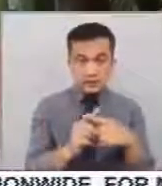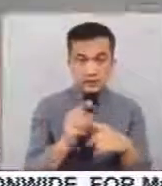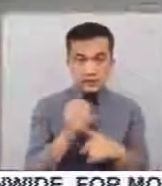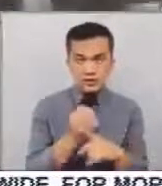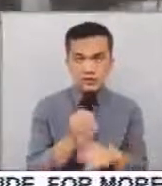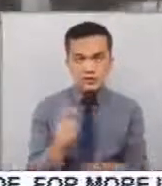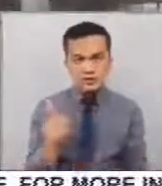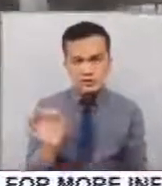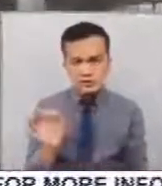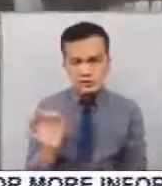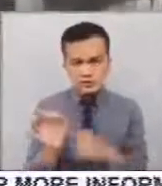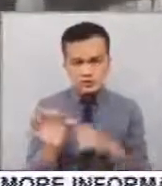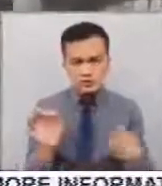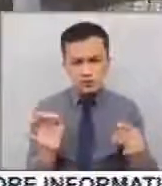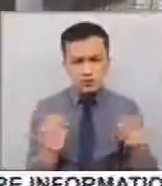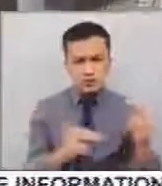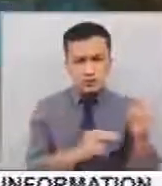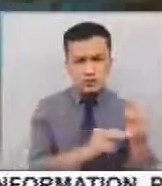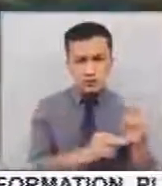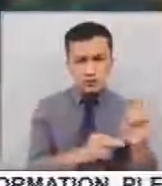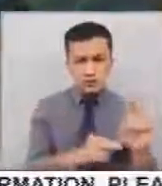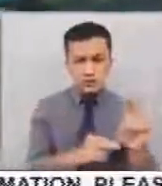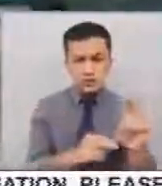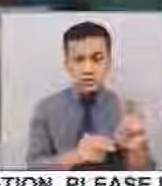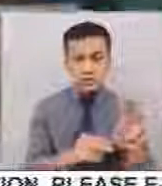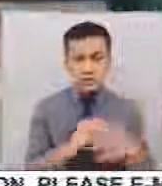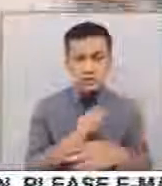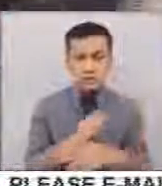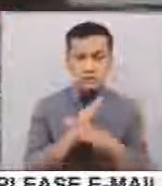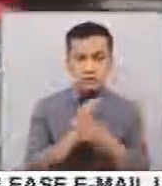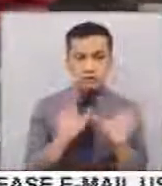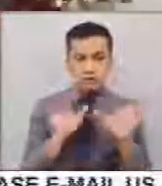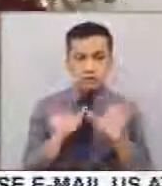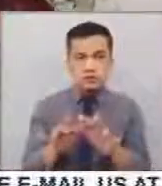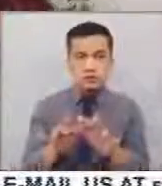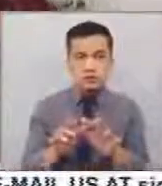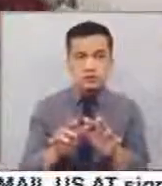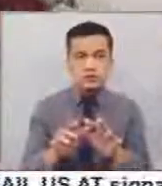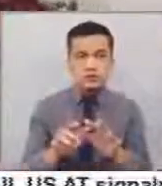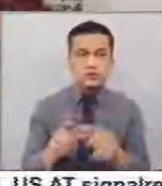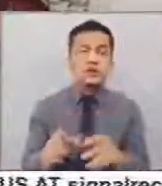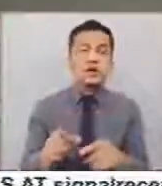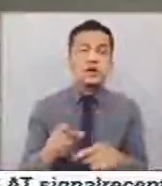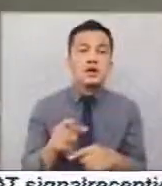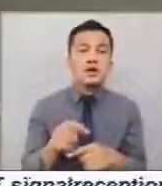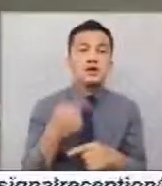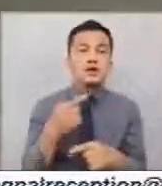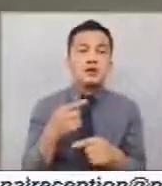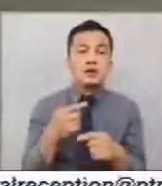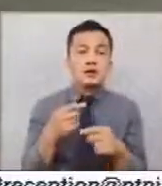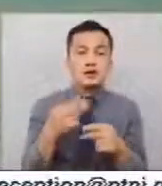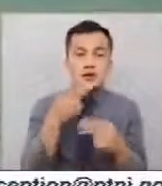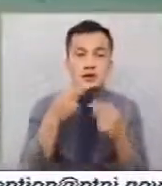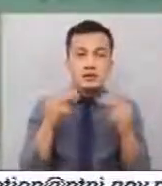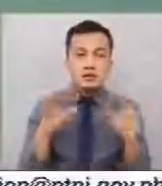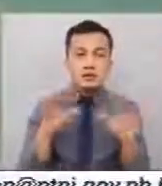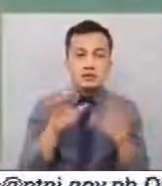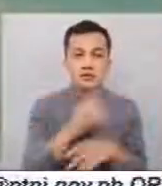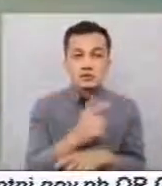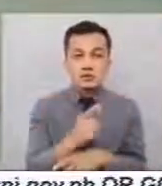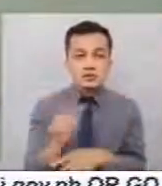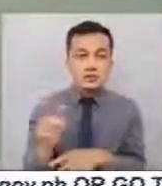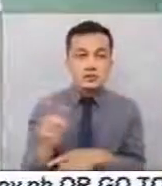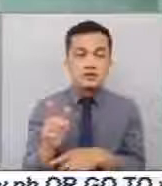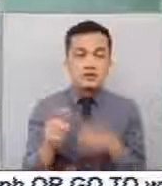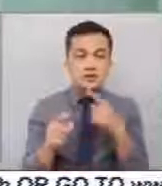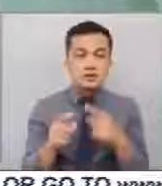2 upang maiwasan ang mass gathering sa UNDAS 2021. Ilang mga kababayan natin ang maagang bumisita sa Manila North